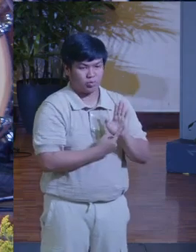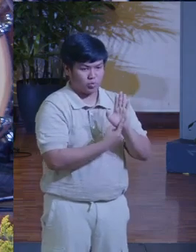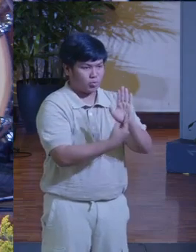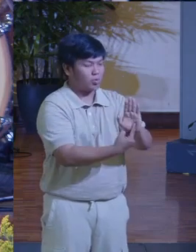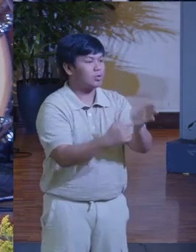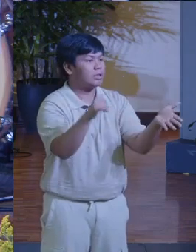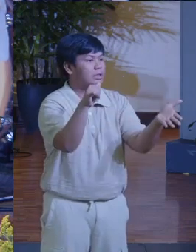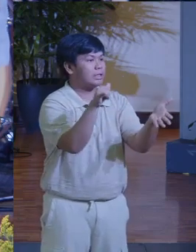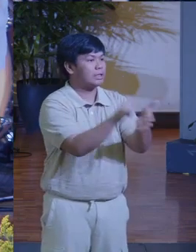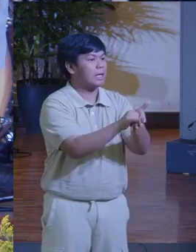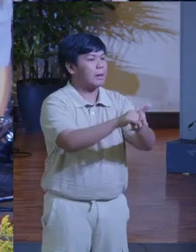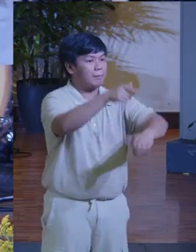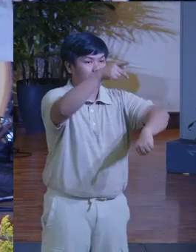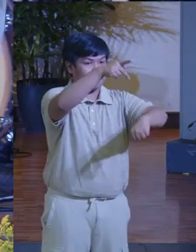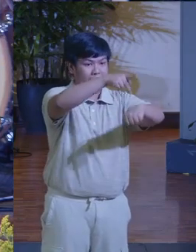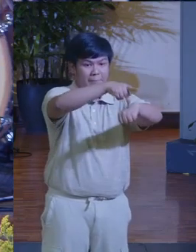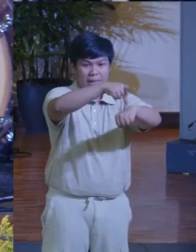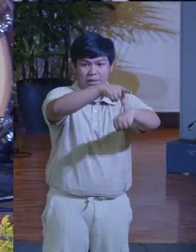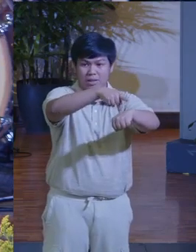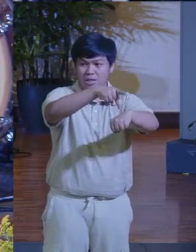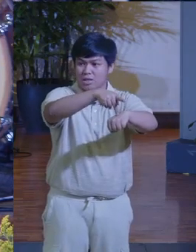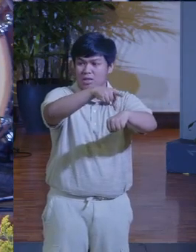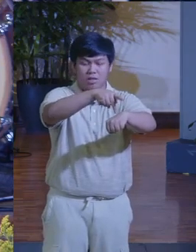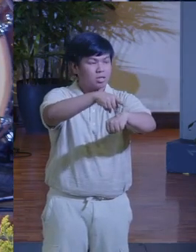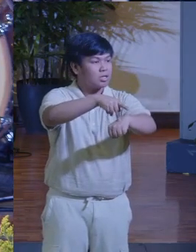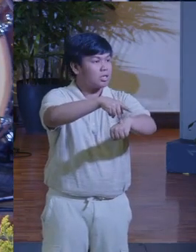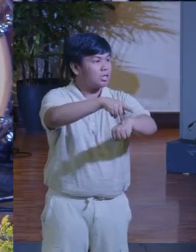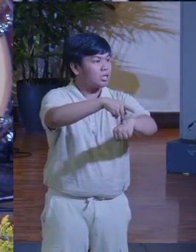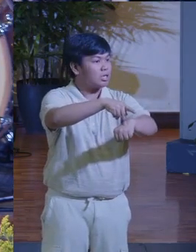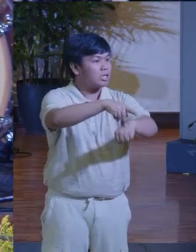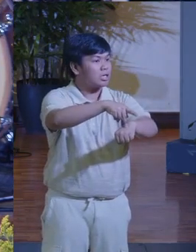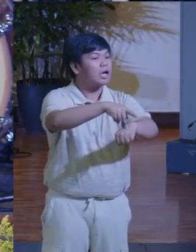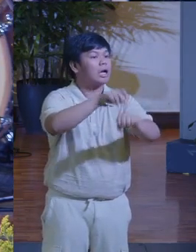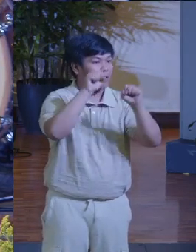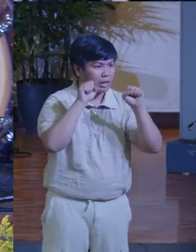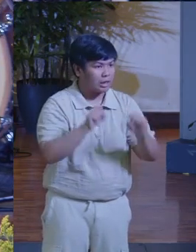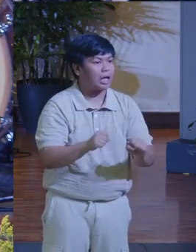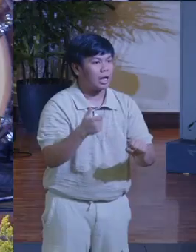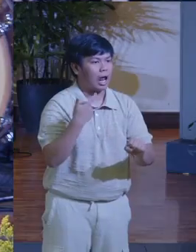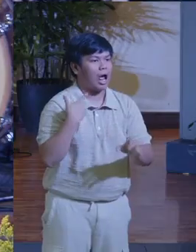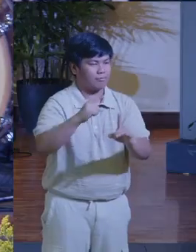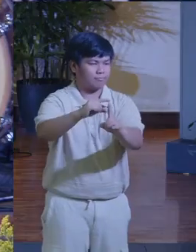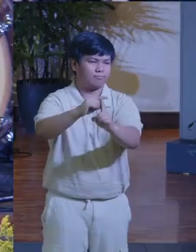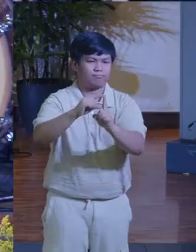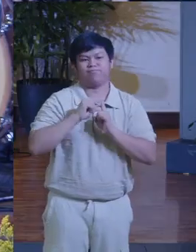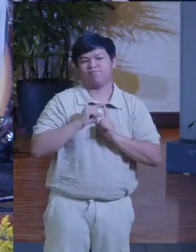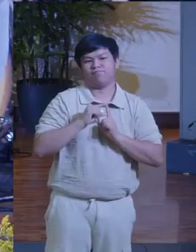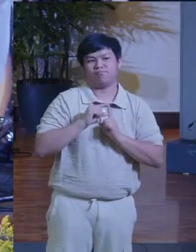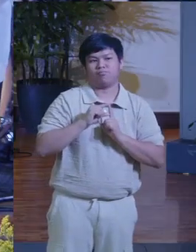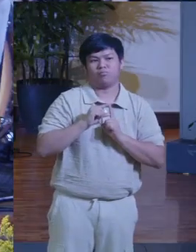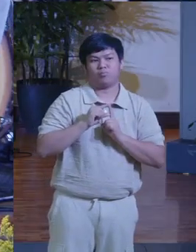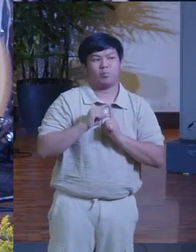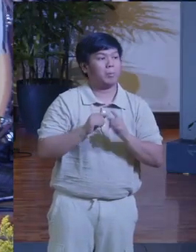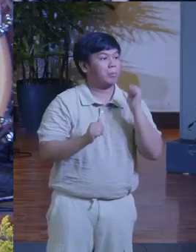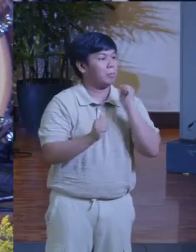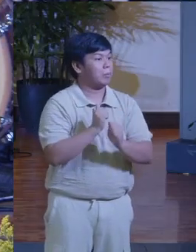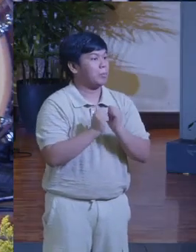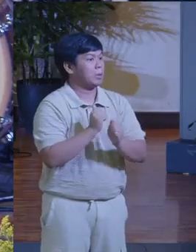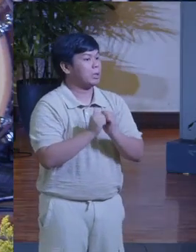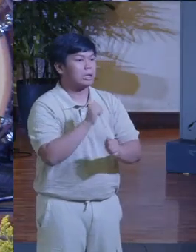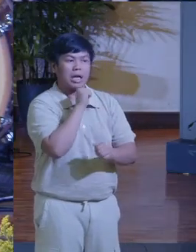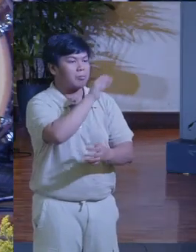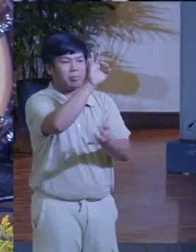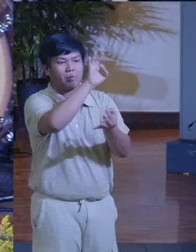si Apostol Pedro ay maaari ding punahin ng kapwa niyang